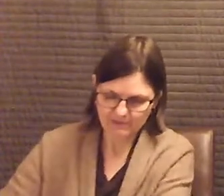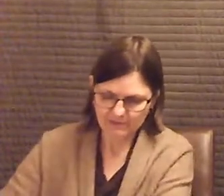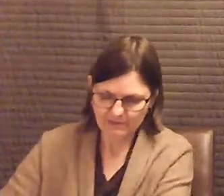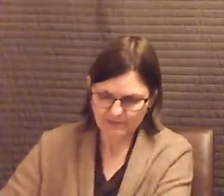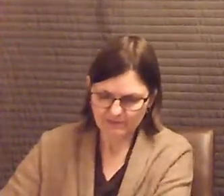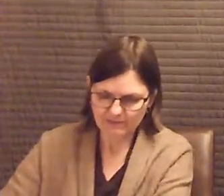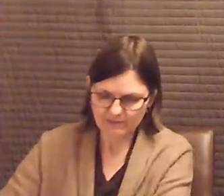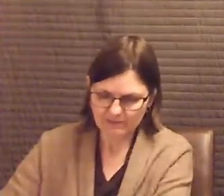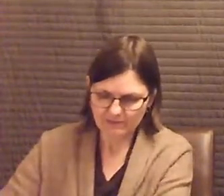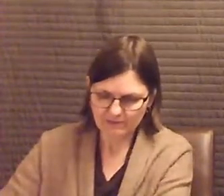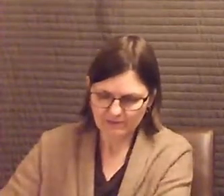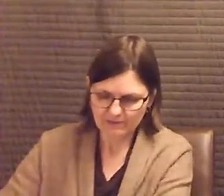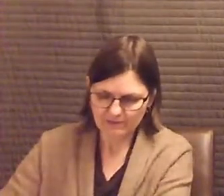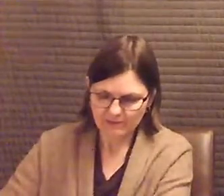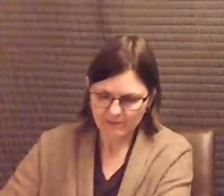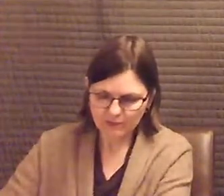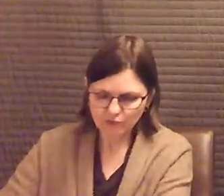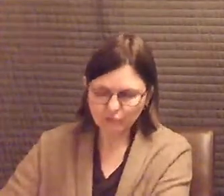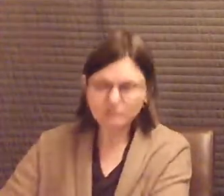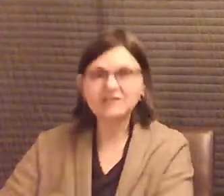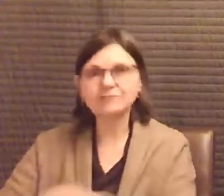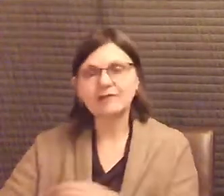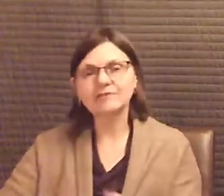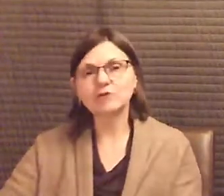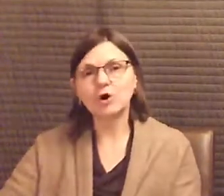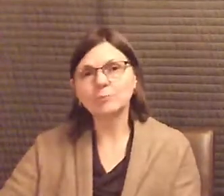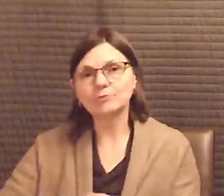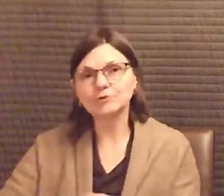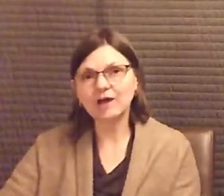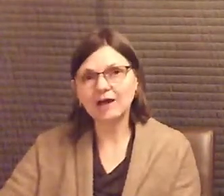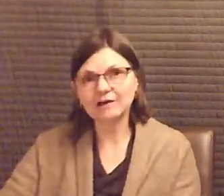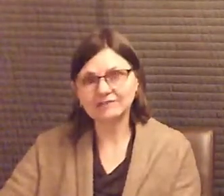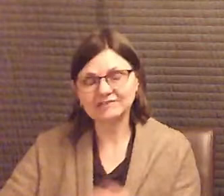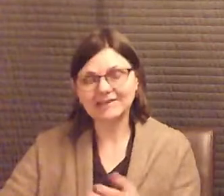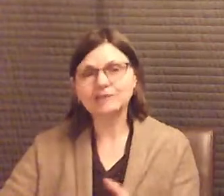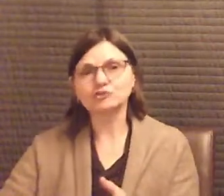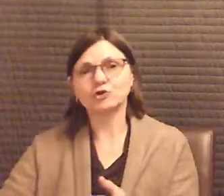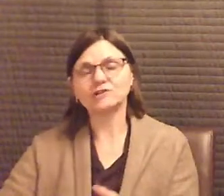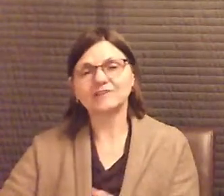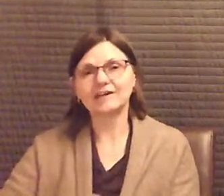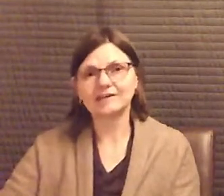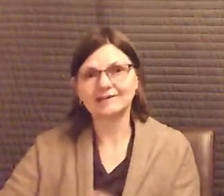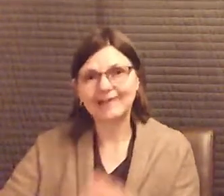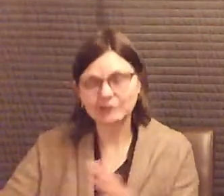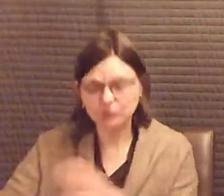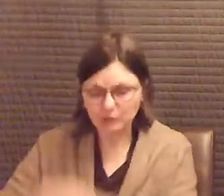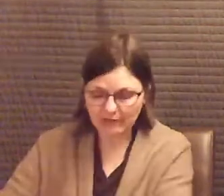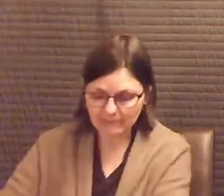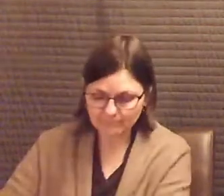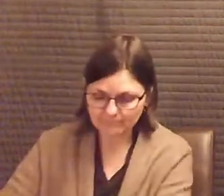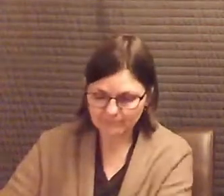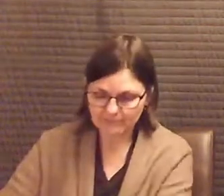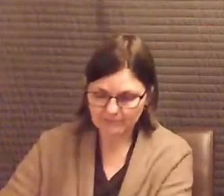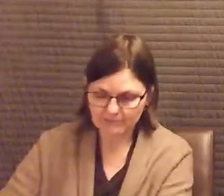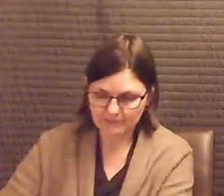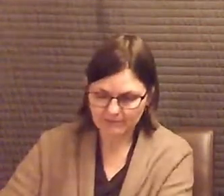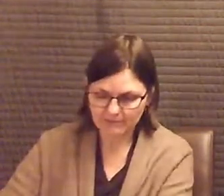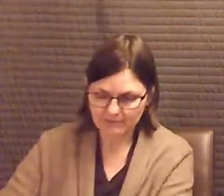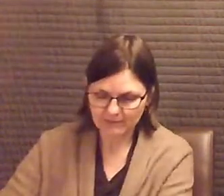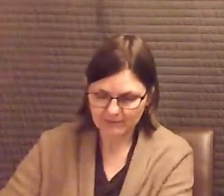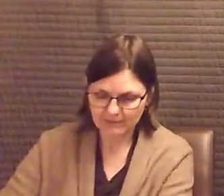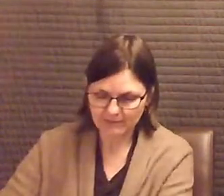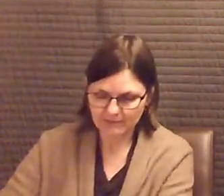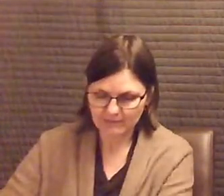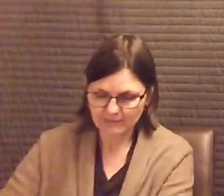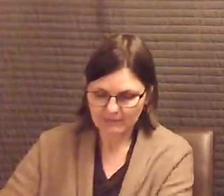haasje wat en liet hem yoda met toen die brieven aan de hoop u daar te strijden trokken tegen kleine je dan johan chef